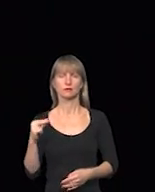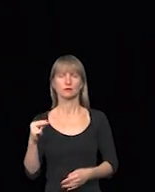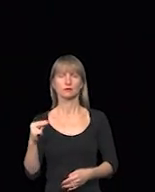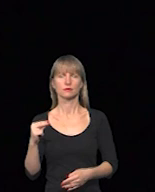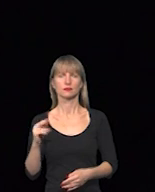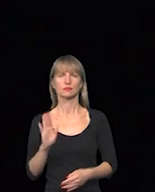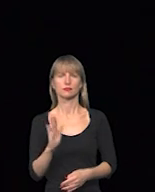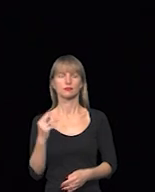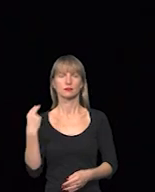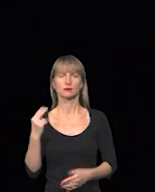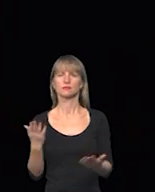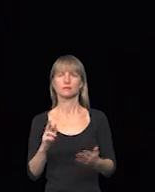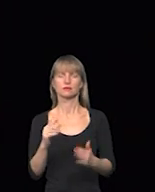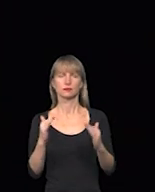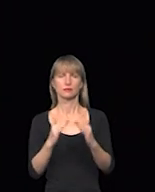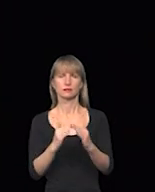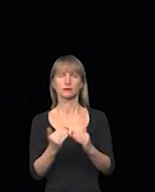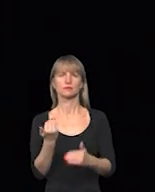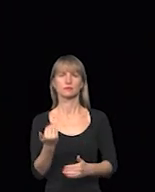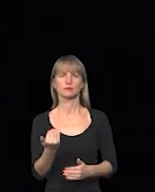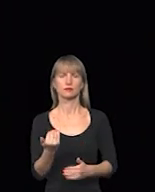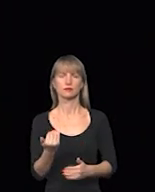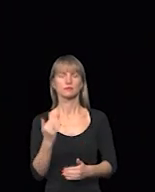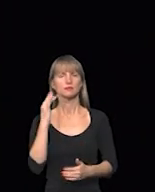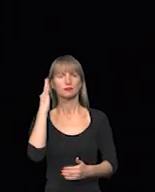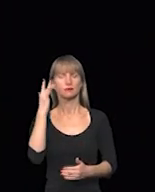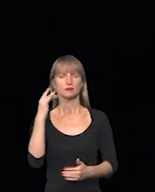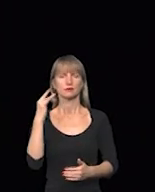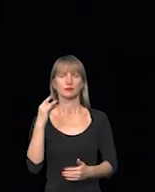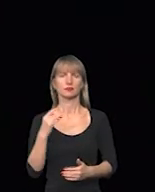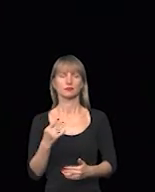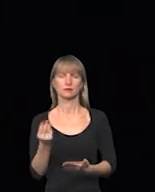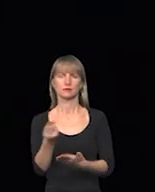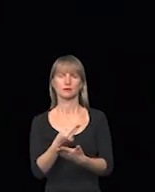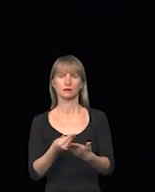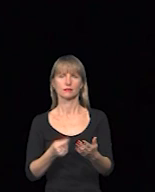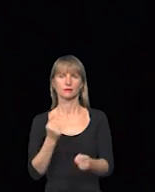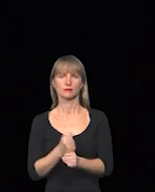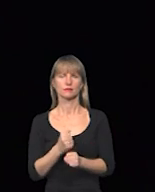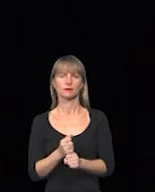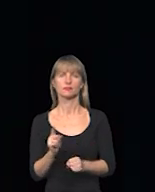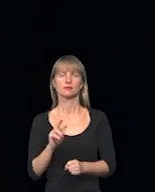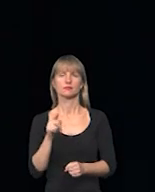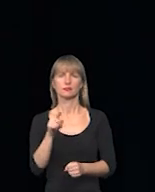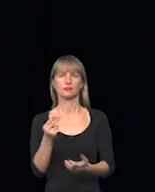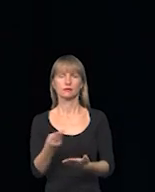у Запоріжжі, яку будівлю ви мріяли б розмалювати, і що б ви на ній